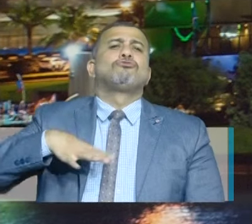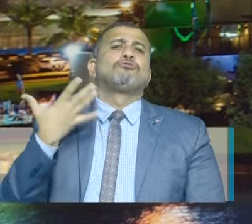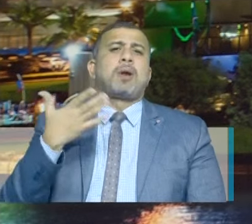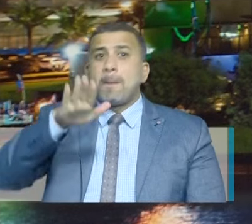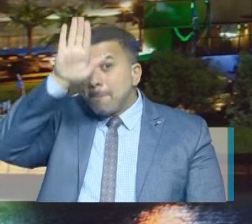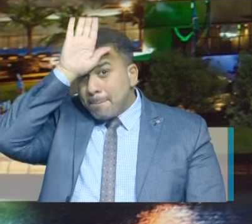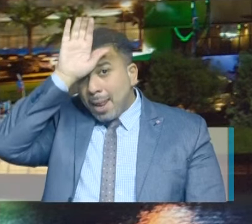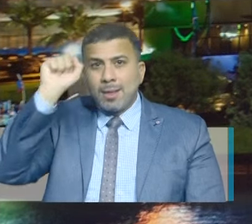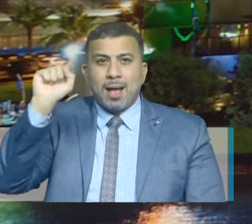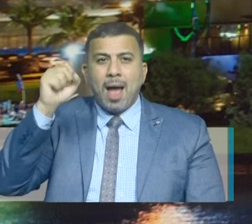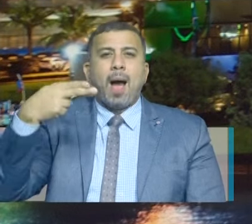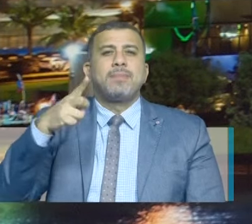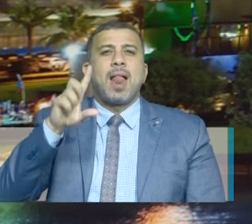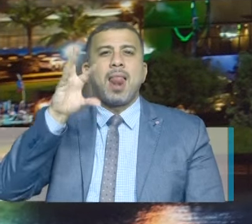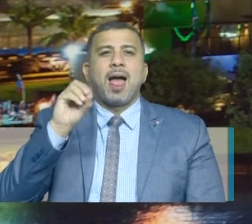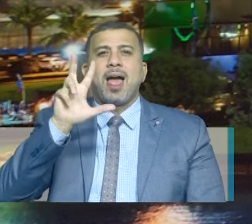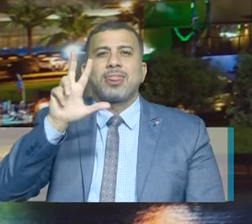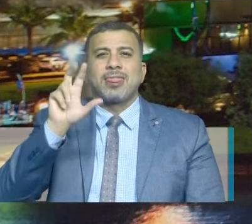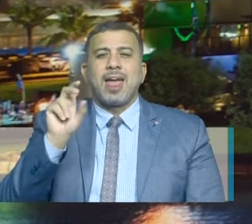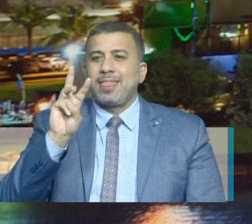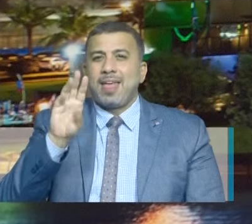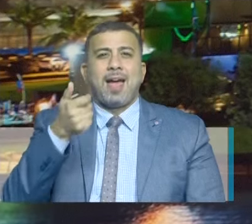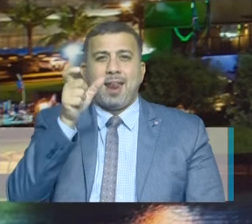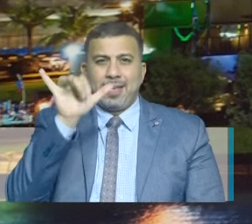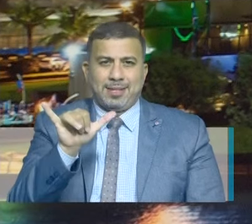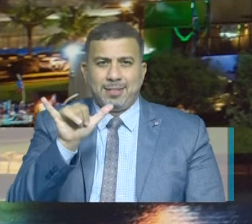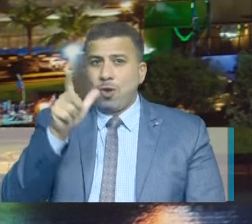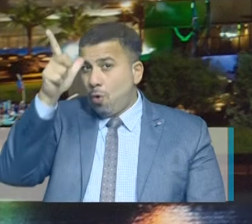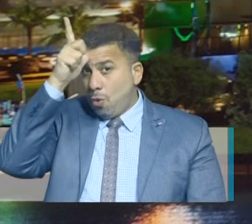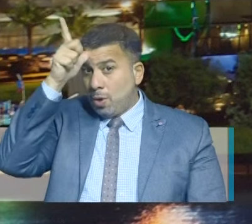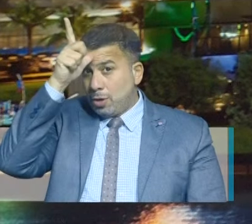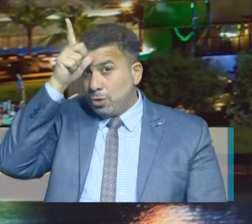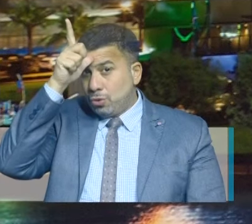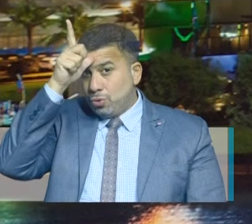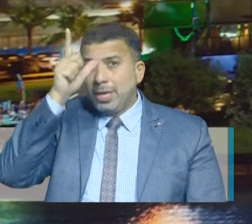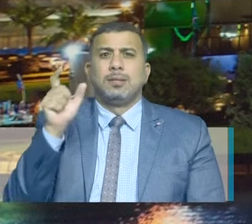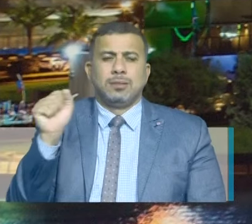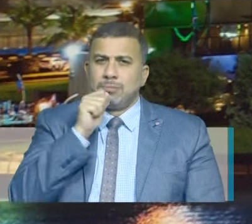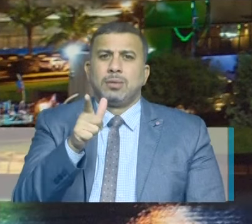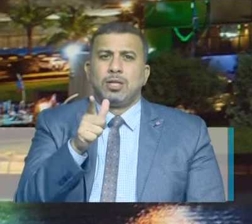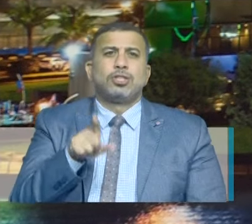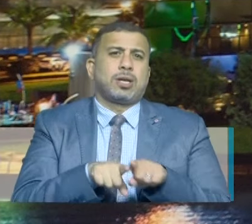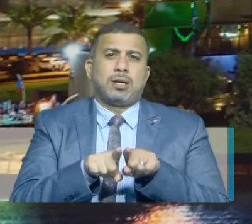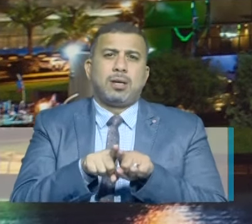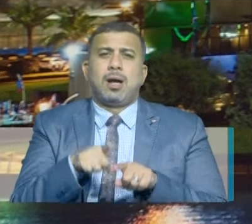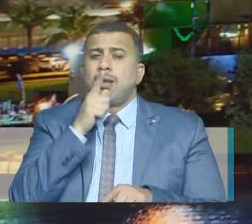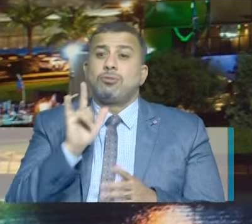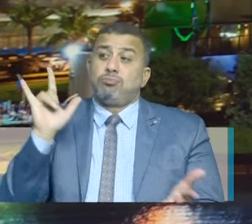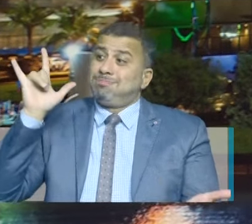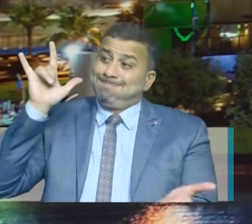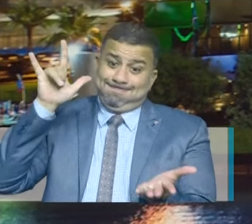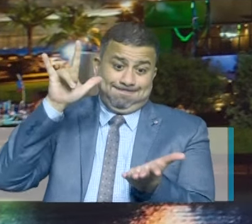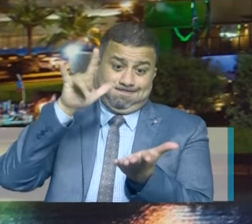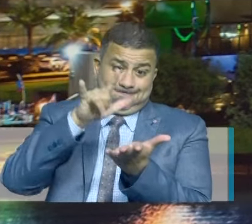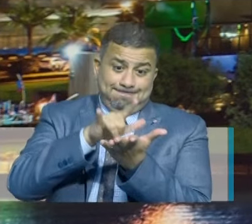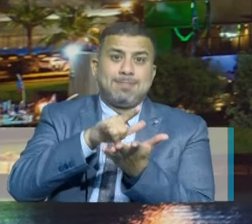مع اخيه صاحب الجلاله الملك عبد الله الثاني بن الحسين عاهل المملكه الاردنيه الهاشميه الشقيقه الذي